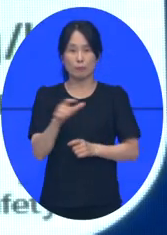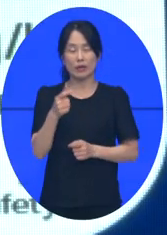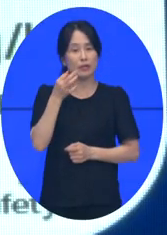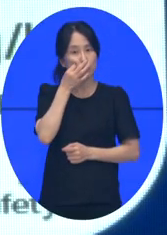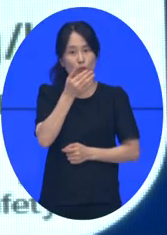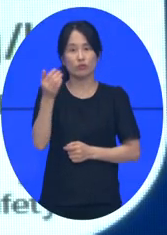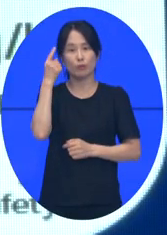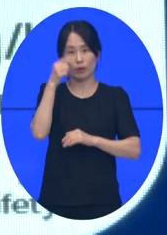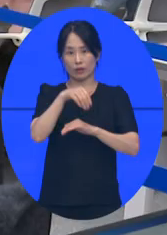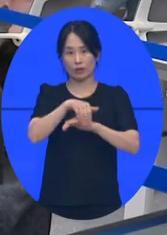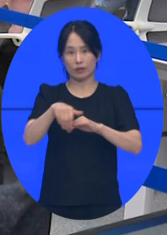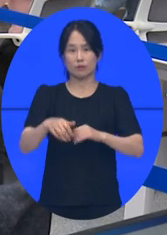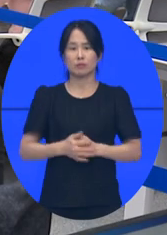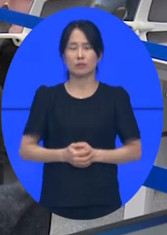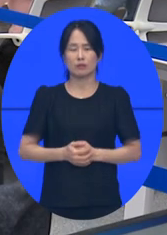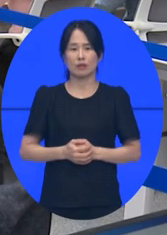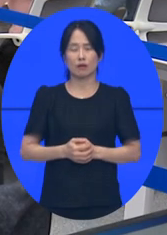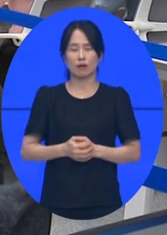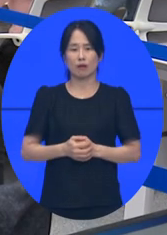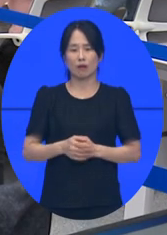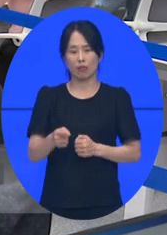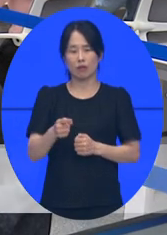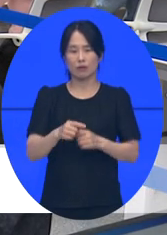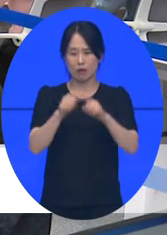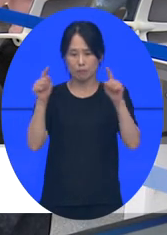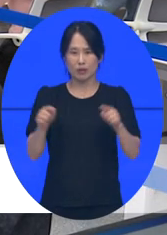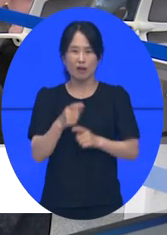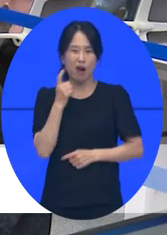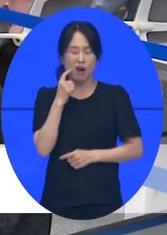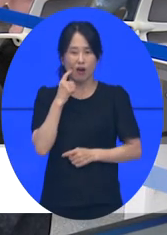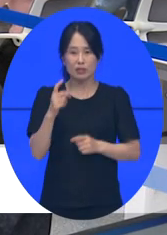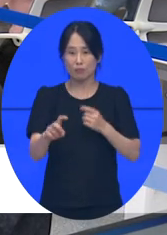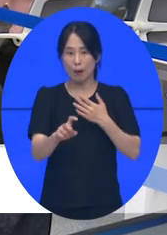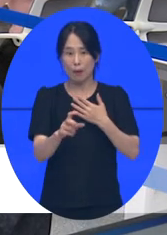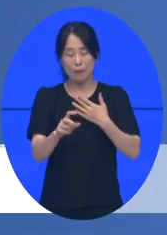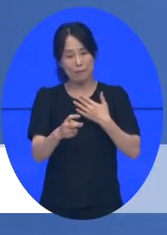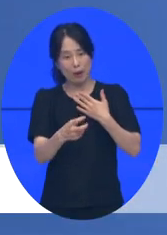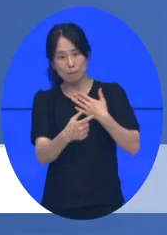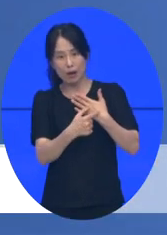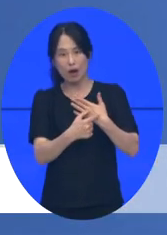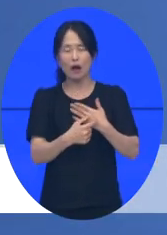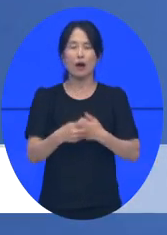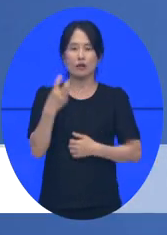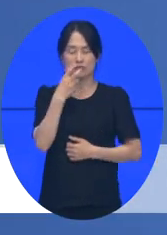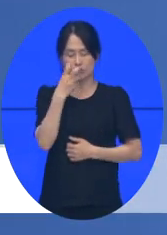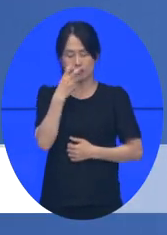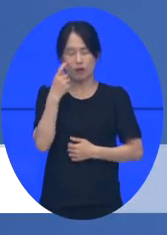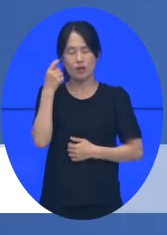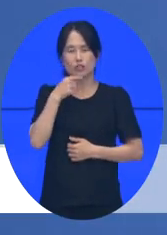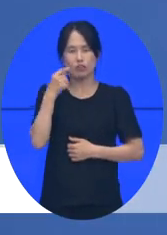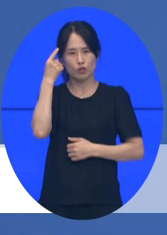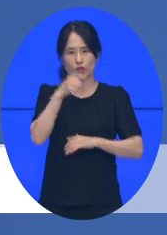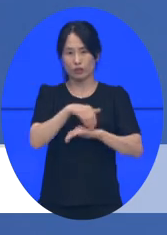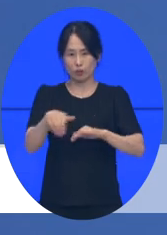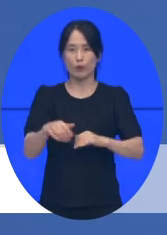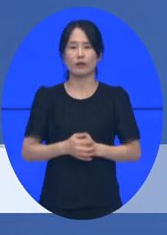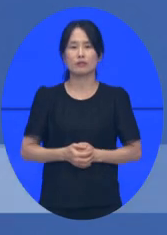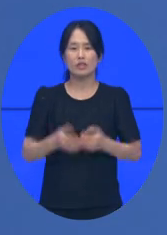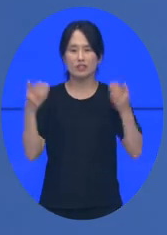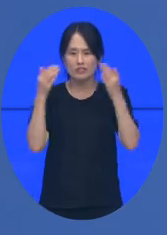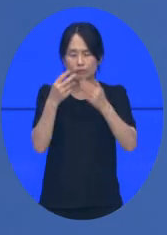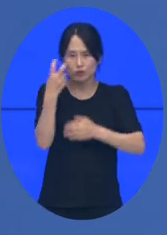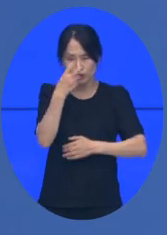신속하게 공개합니다. 원산지 박스갈이 등 단속을 강화하고 일본산 수산물 수입 이력이 있는 음식점과 소매점을